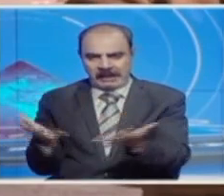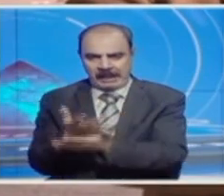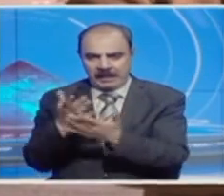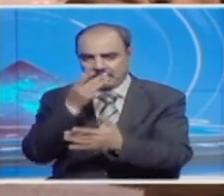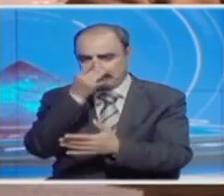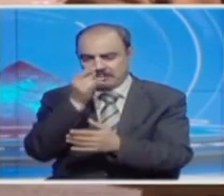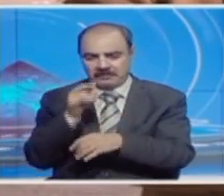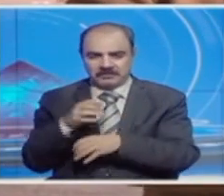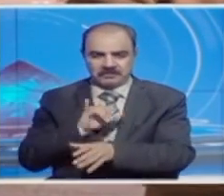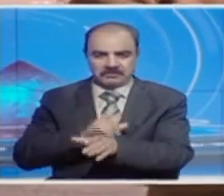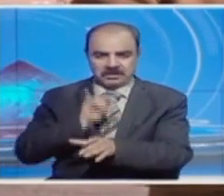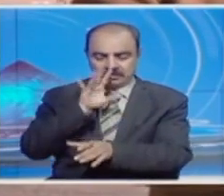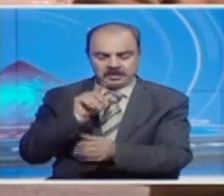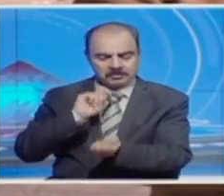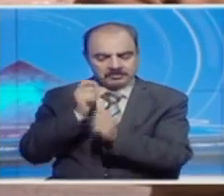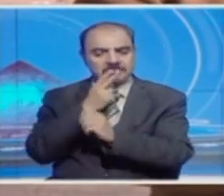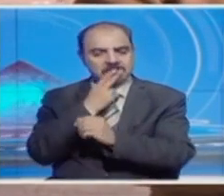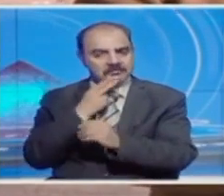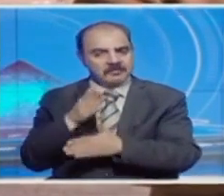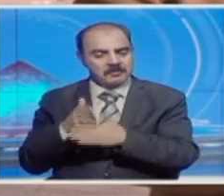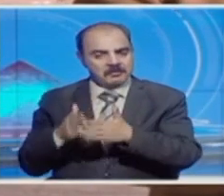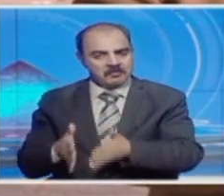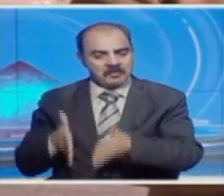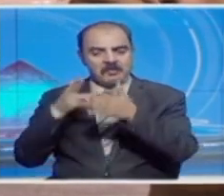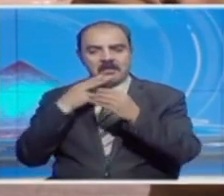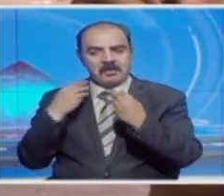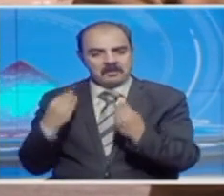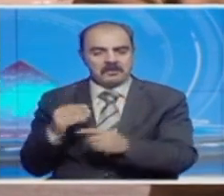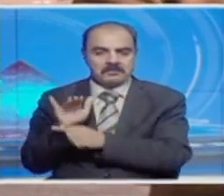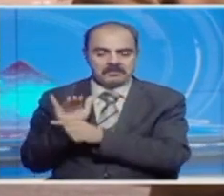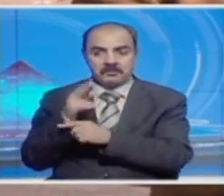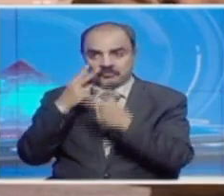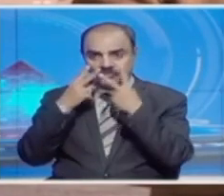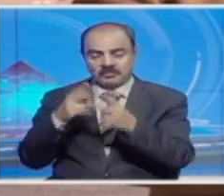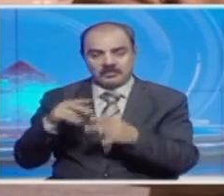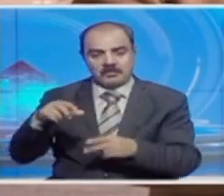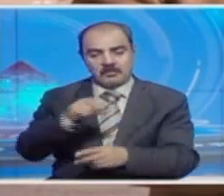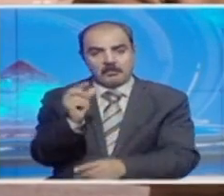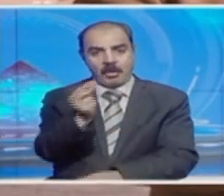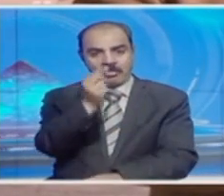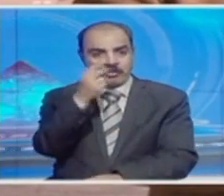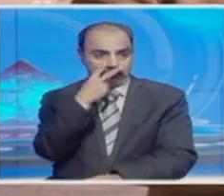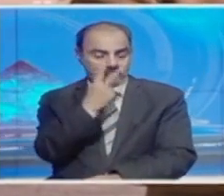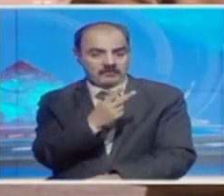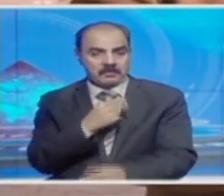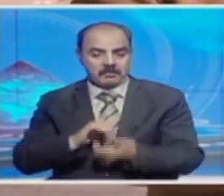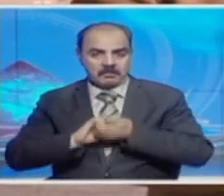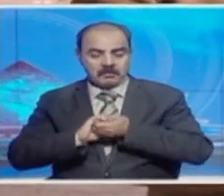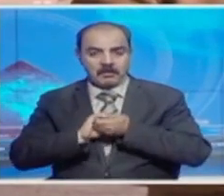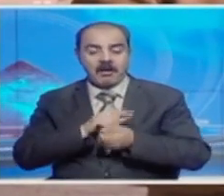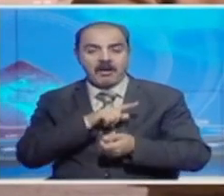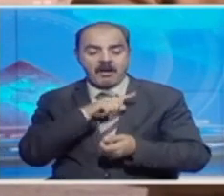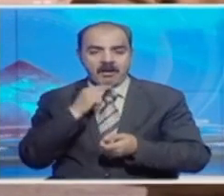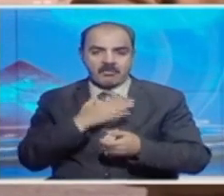فقيرة وخطيرة إلى مجتمعات متطورة وآمنة، يشهد كورنيش المقطم على أن التعاون بين